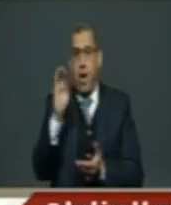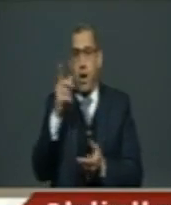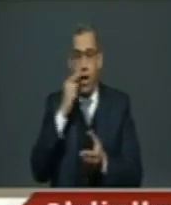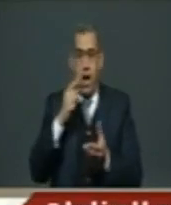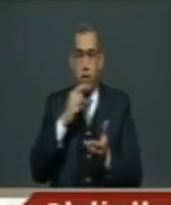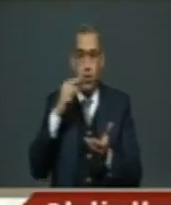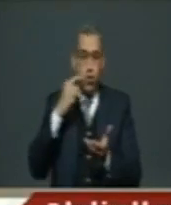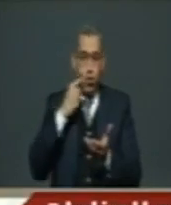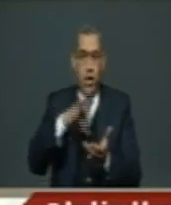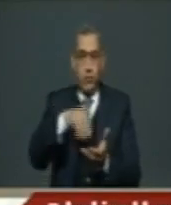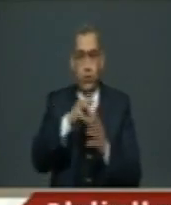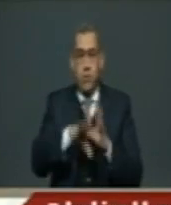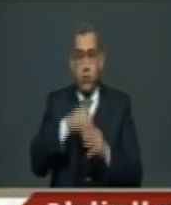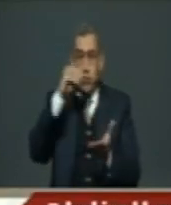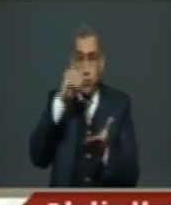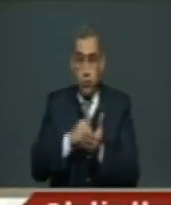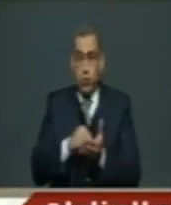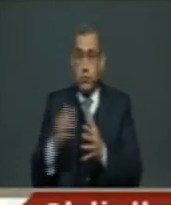السكر المصري هيبدا من